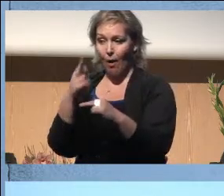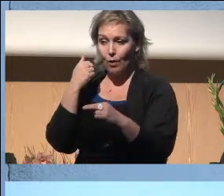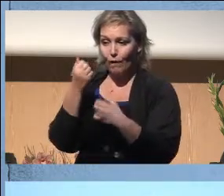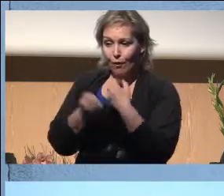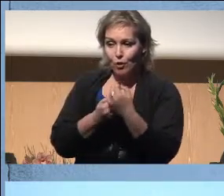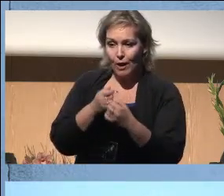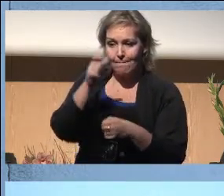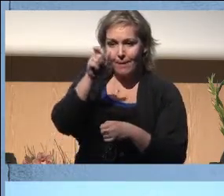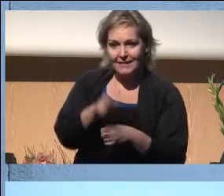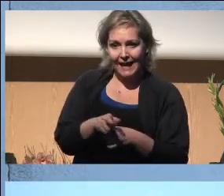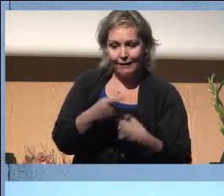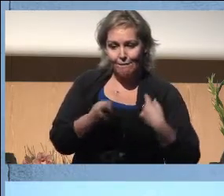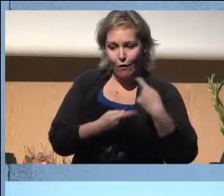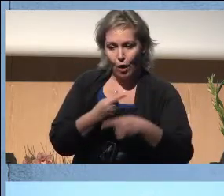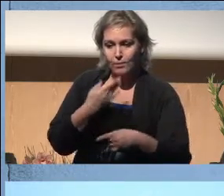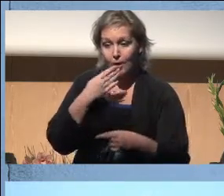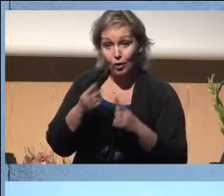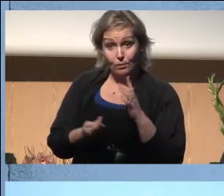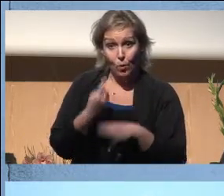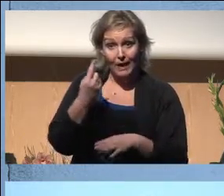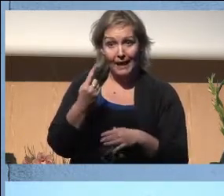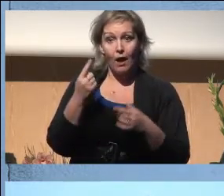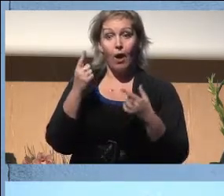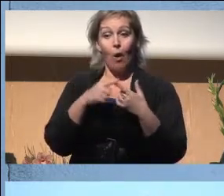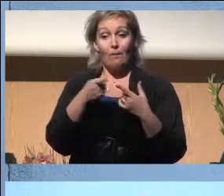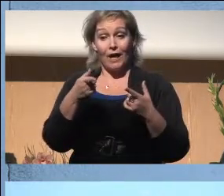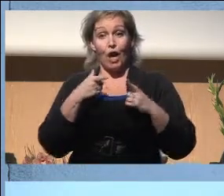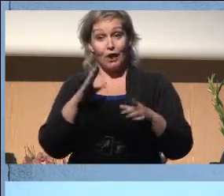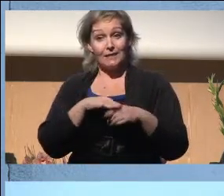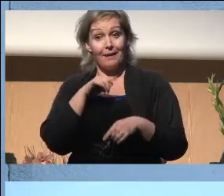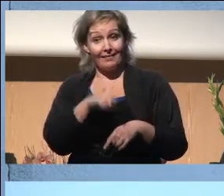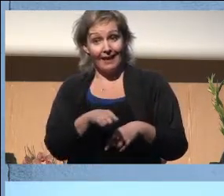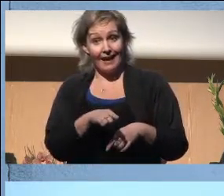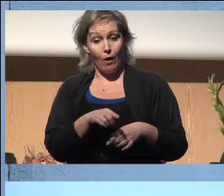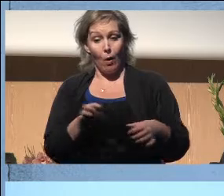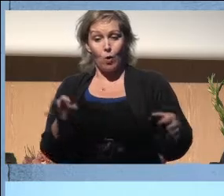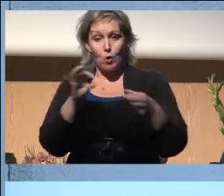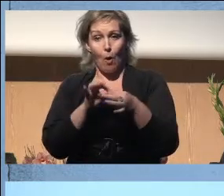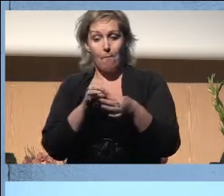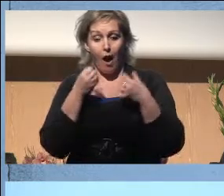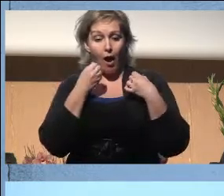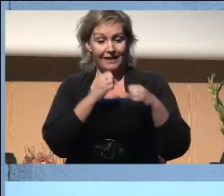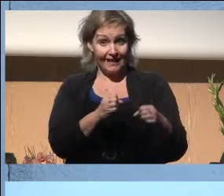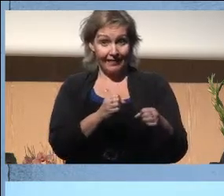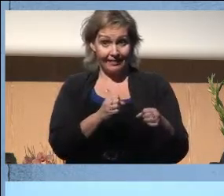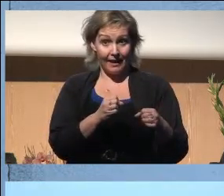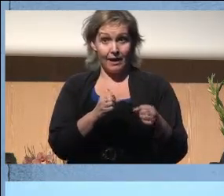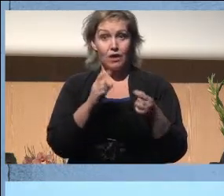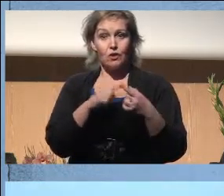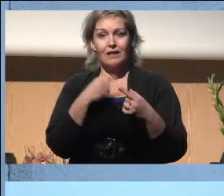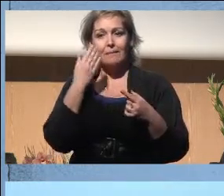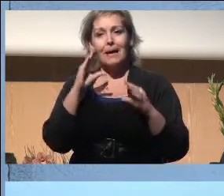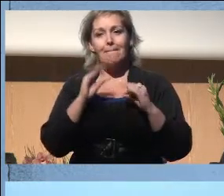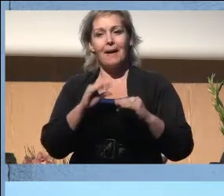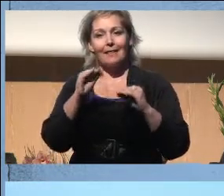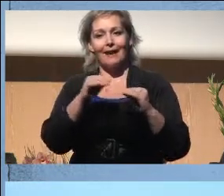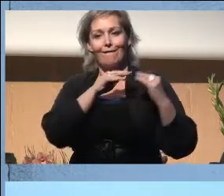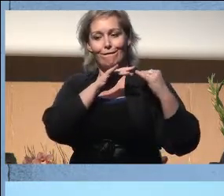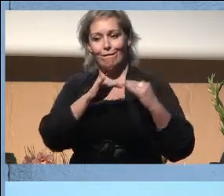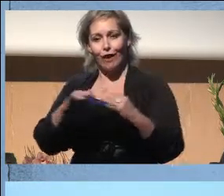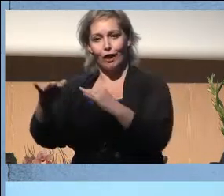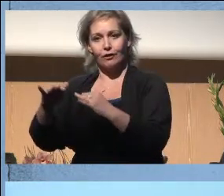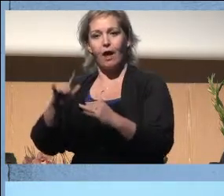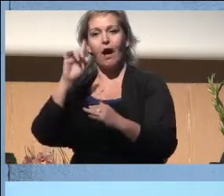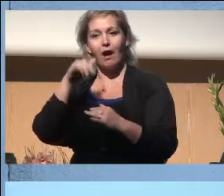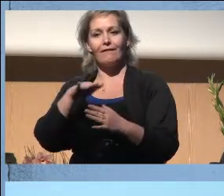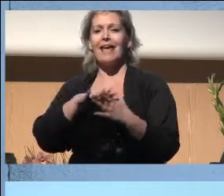göra patientförlöpet så bra som möjligt. Om vi lyckas med det, att koppla ihop aktiviteterna så att det blir ett bättre flyt, så